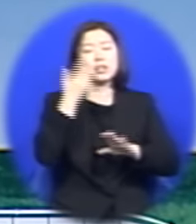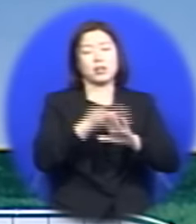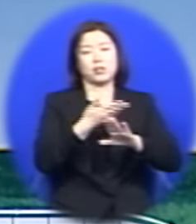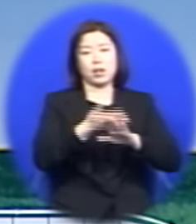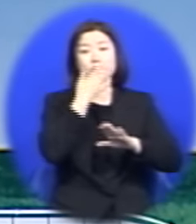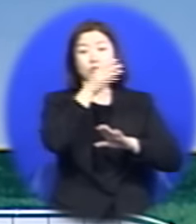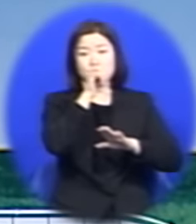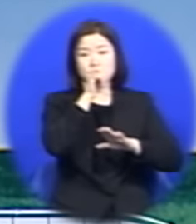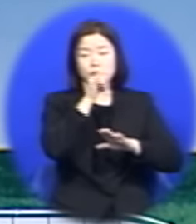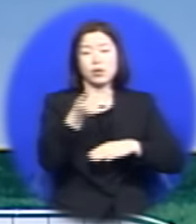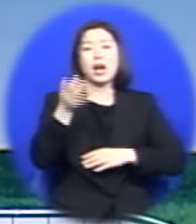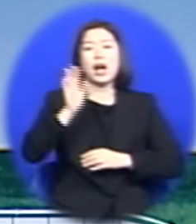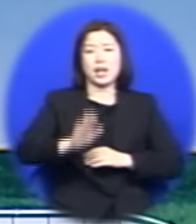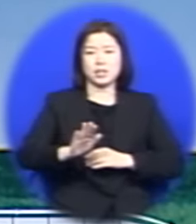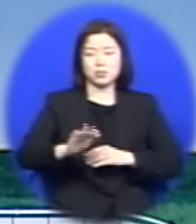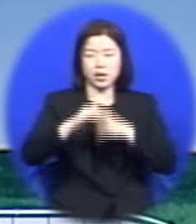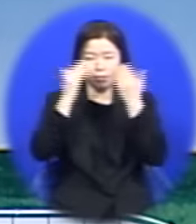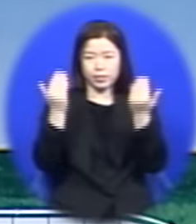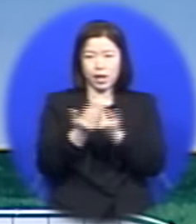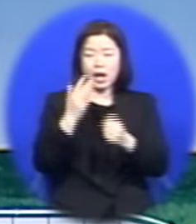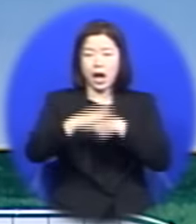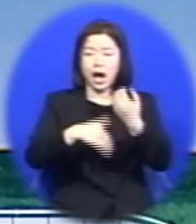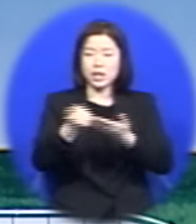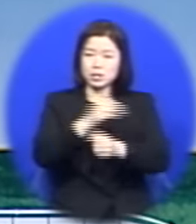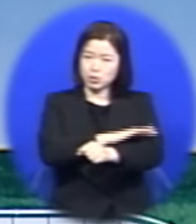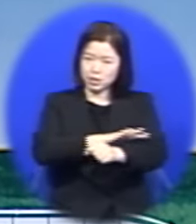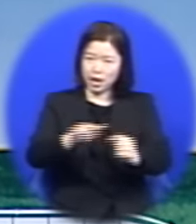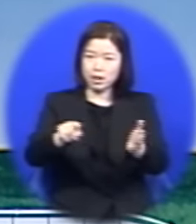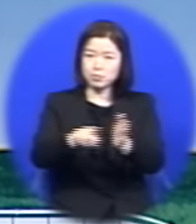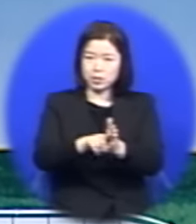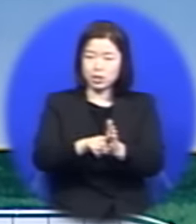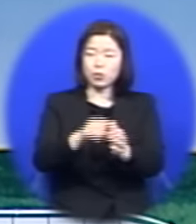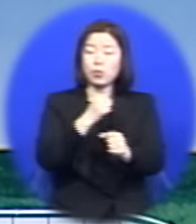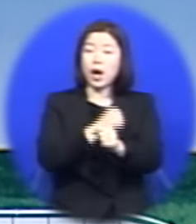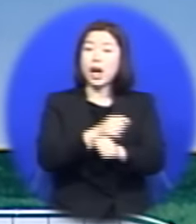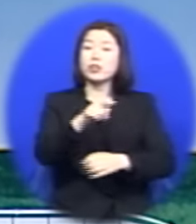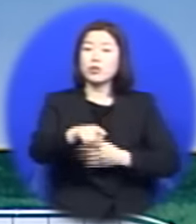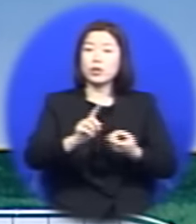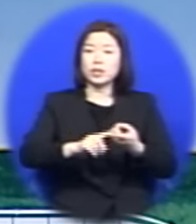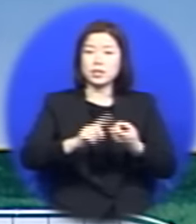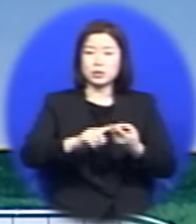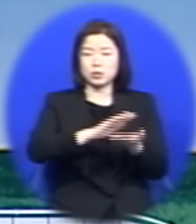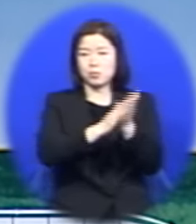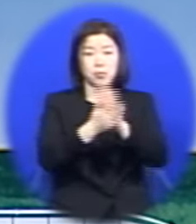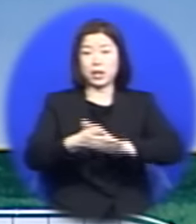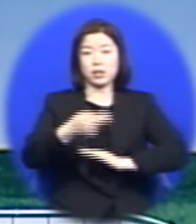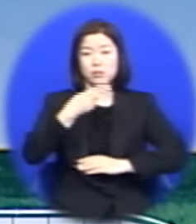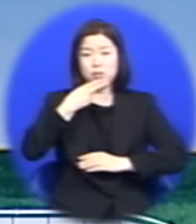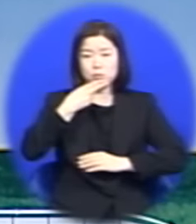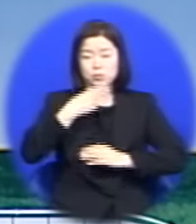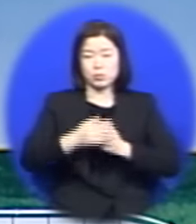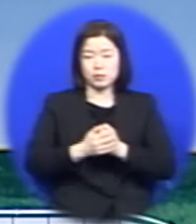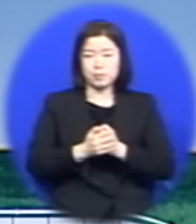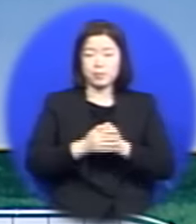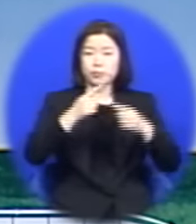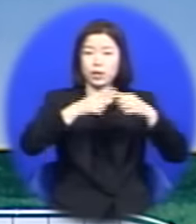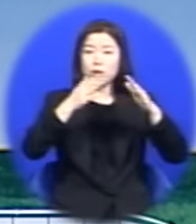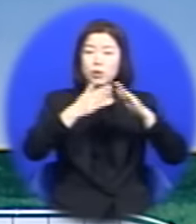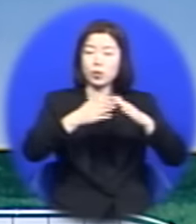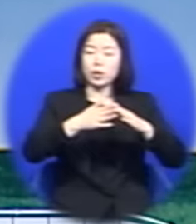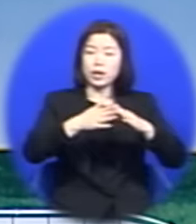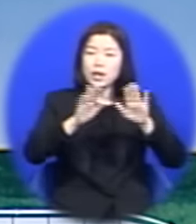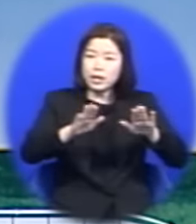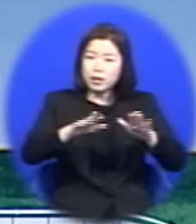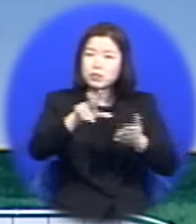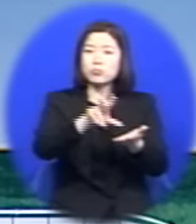그러나 다 하나님을 잘 믿자고 하는 점에는 변함이 없다면 교회 현안에 대해서 이렇게